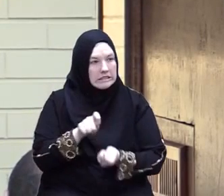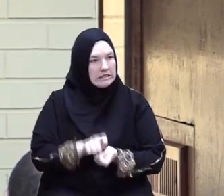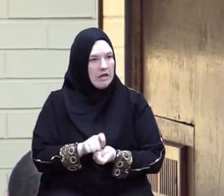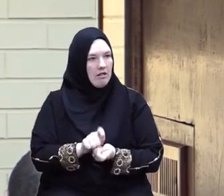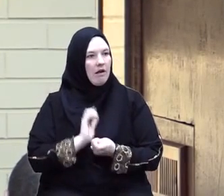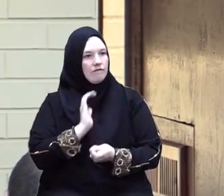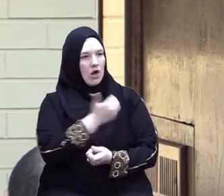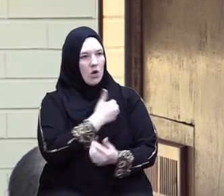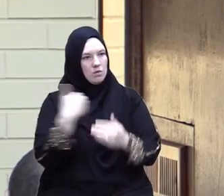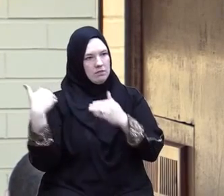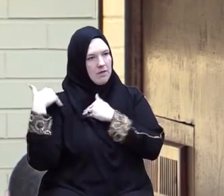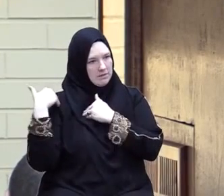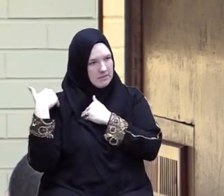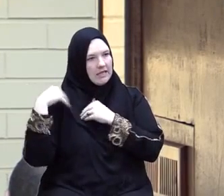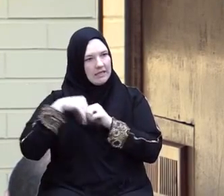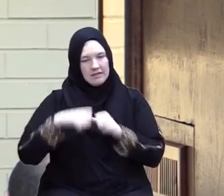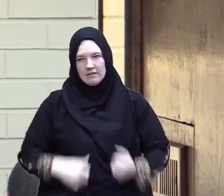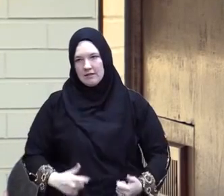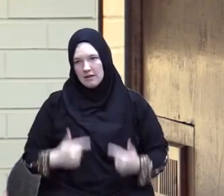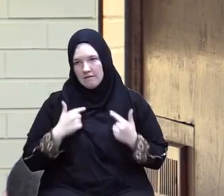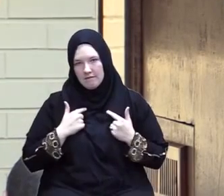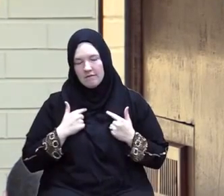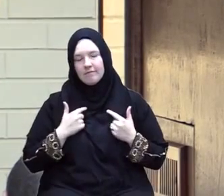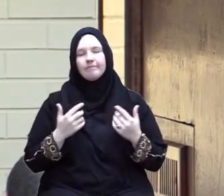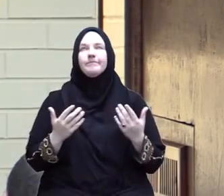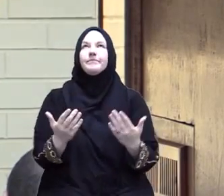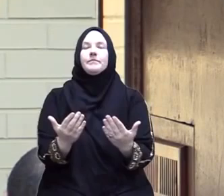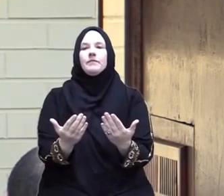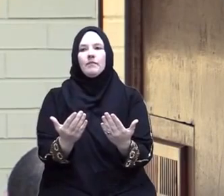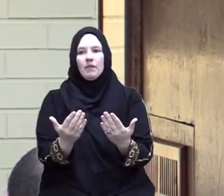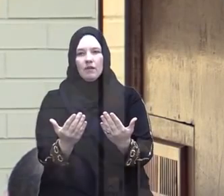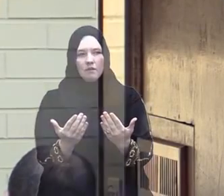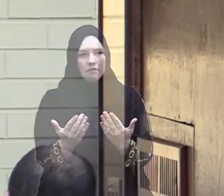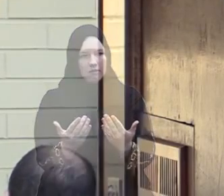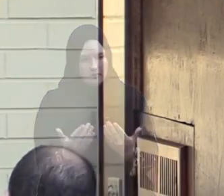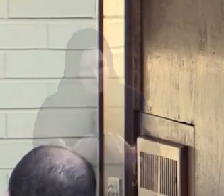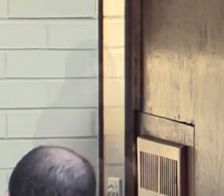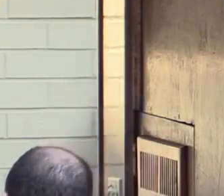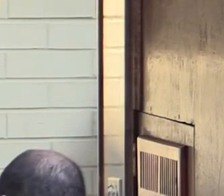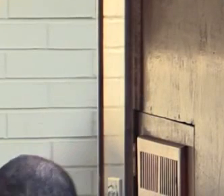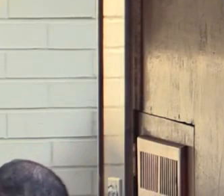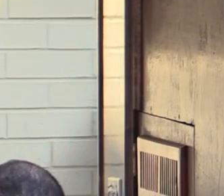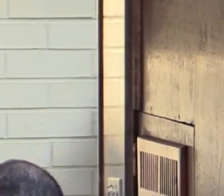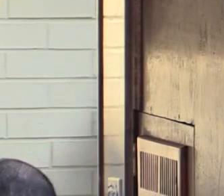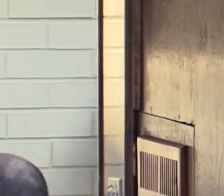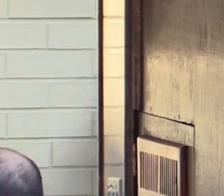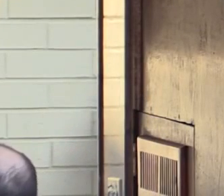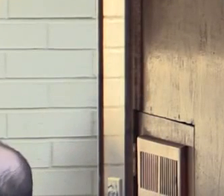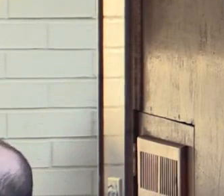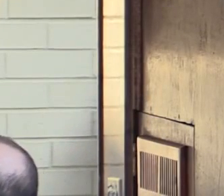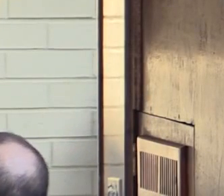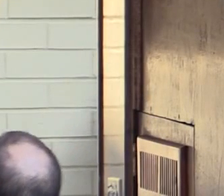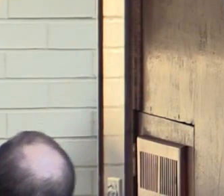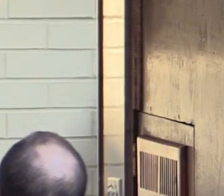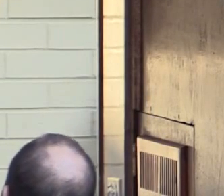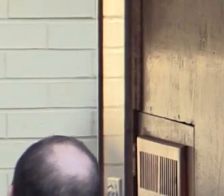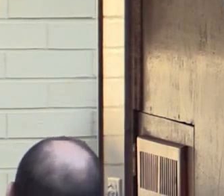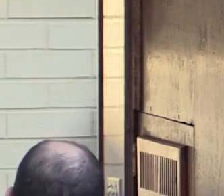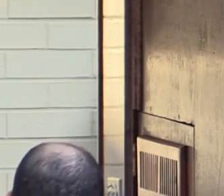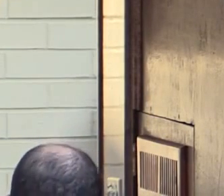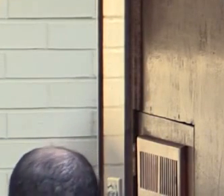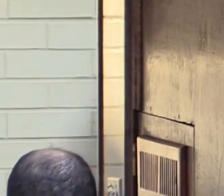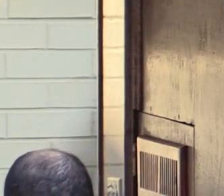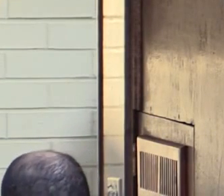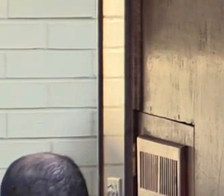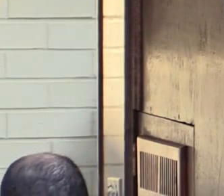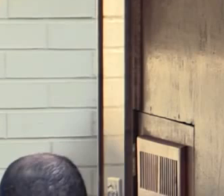details of our responsibility in this life. اللهم اهدنا فيمن هديت وعافنا فيمن عافيت وتولنا